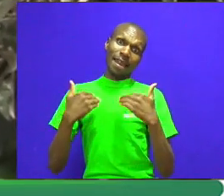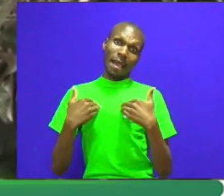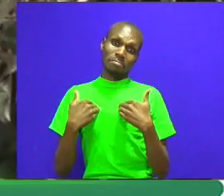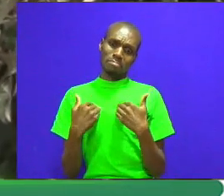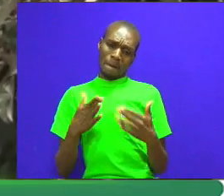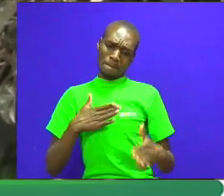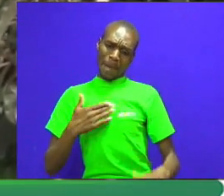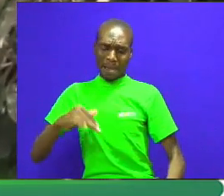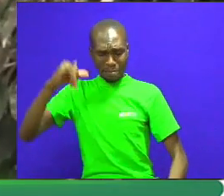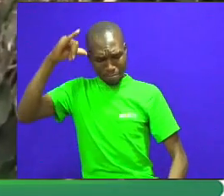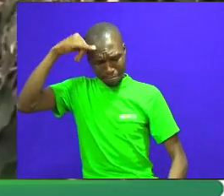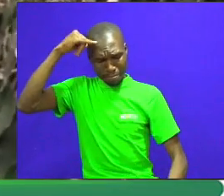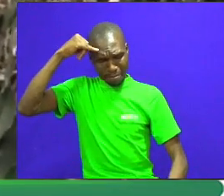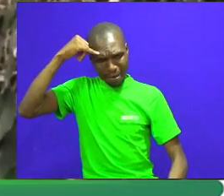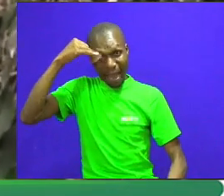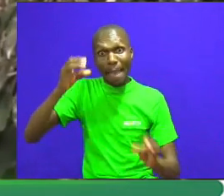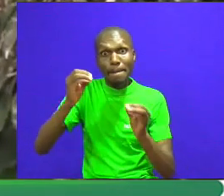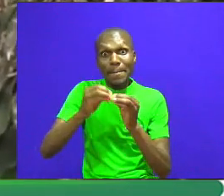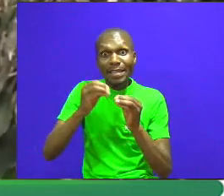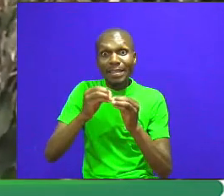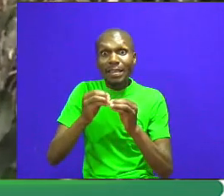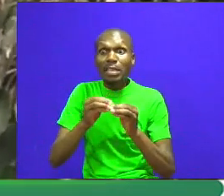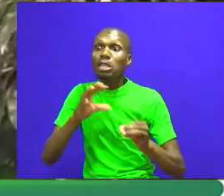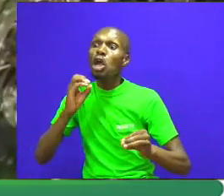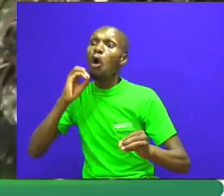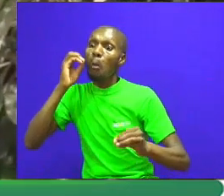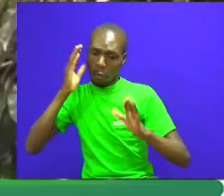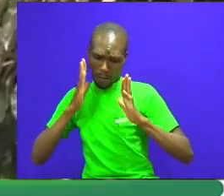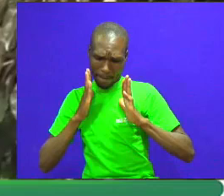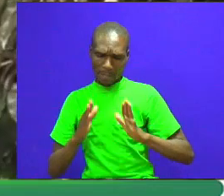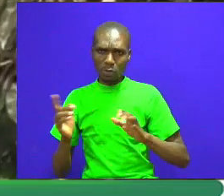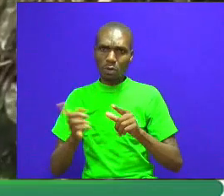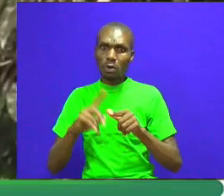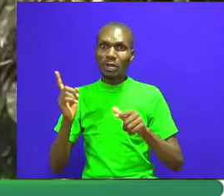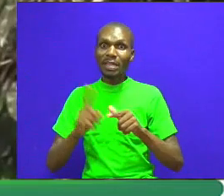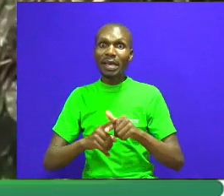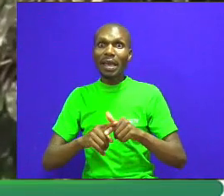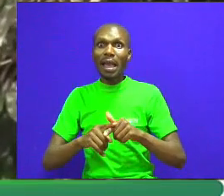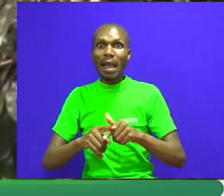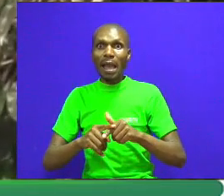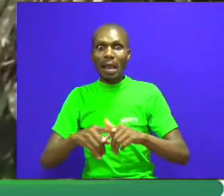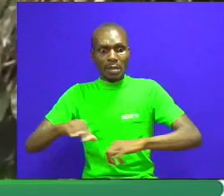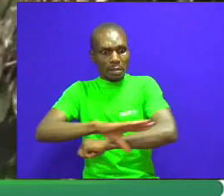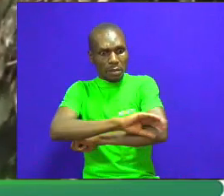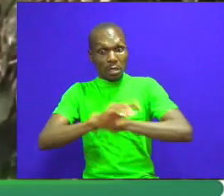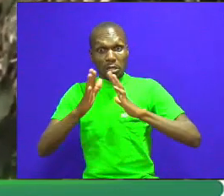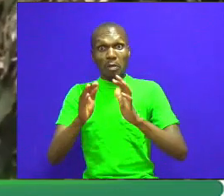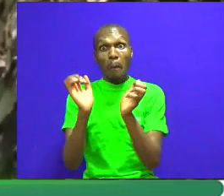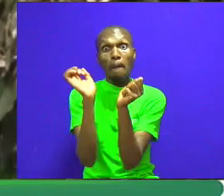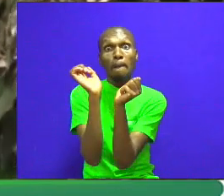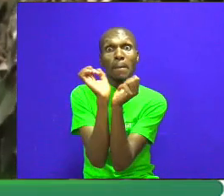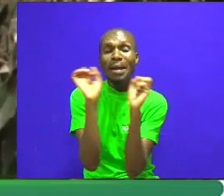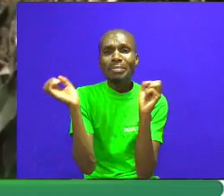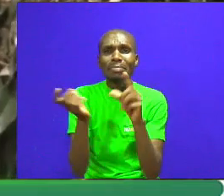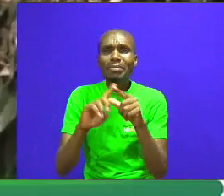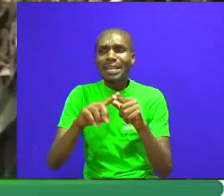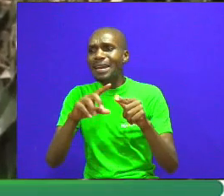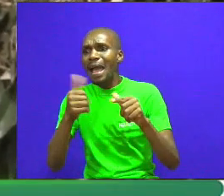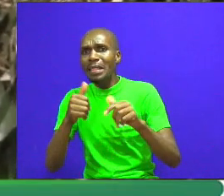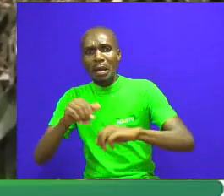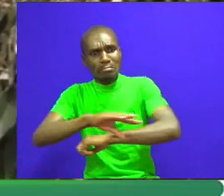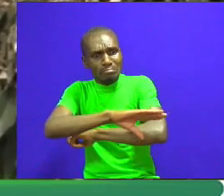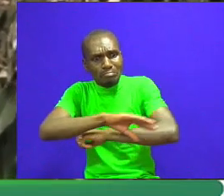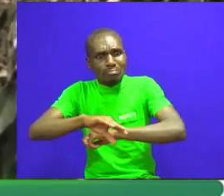Ng'ombe zangu zilipatikana kwa boma la mtu, lakini mwezi mwenyewe hajawahi kusiku. Na hizi zingine ambazo